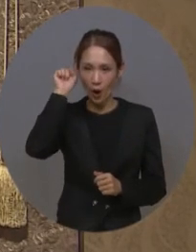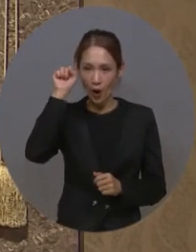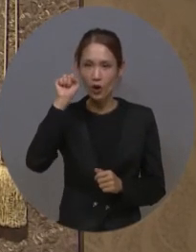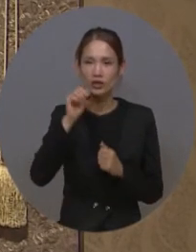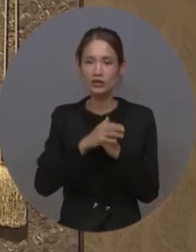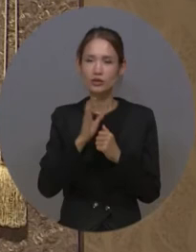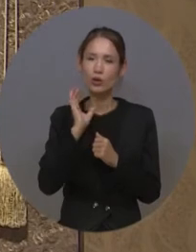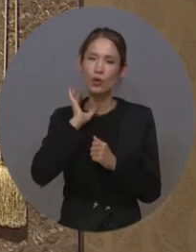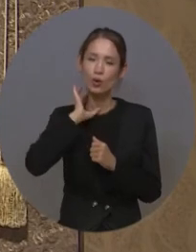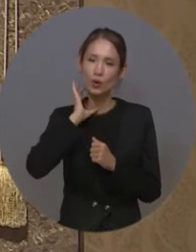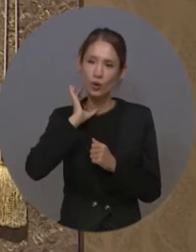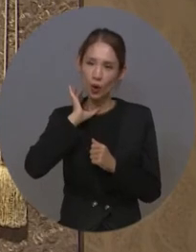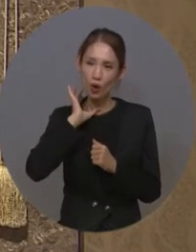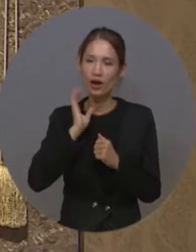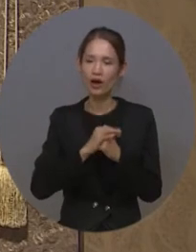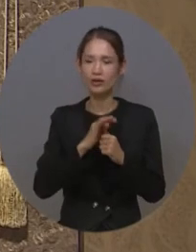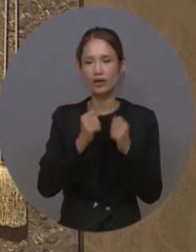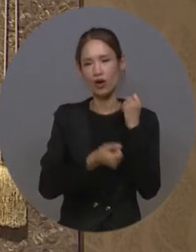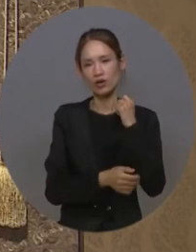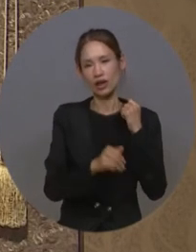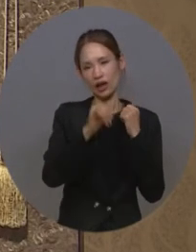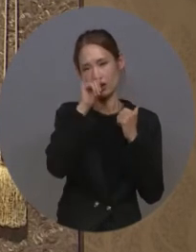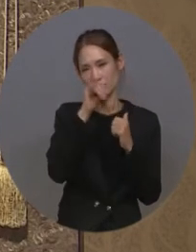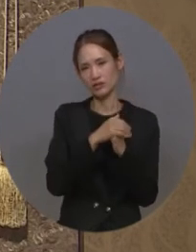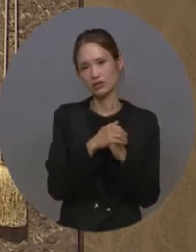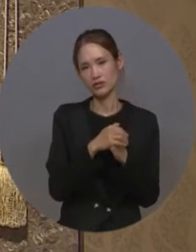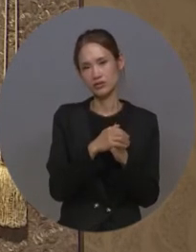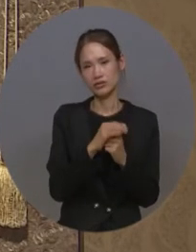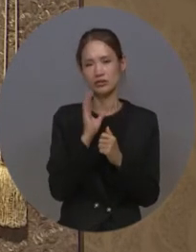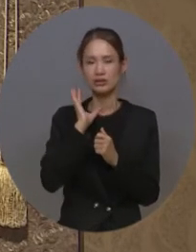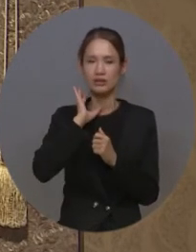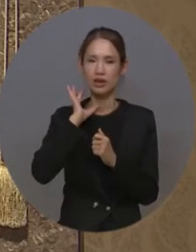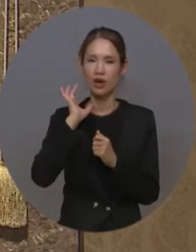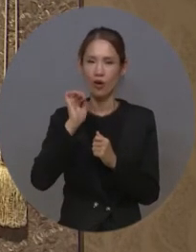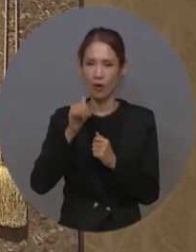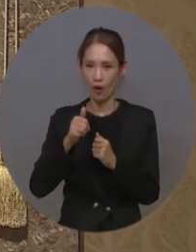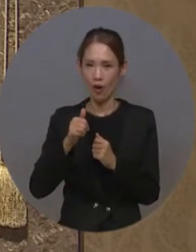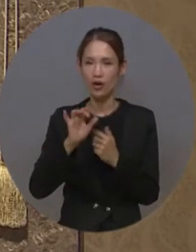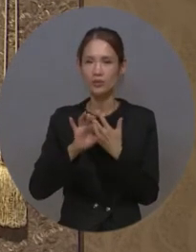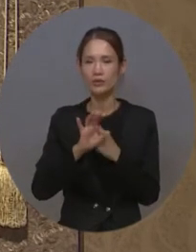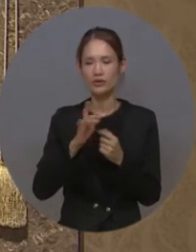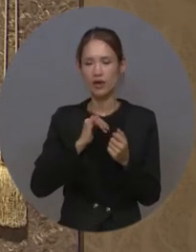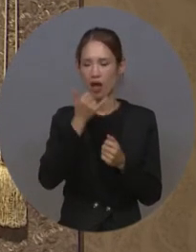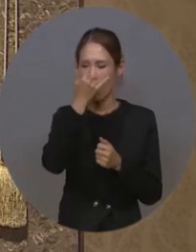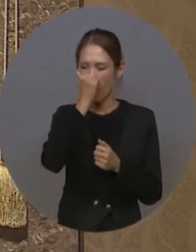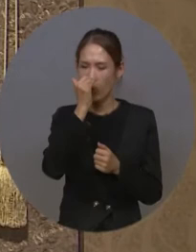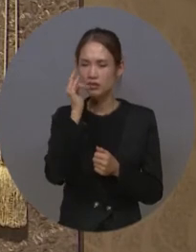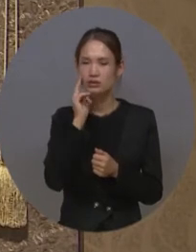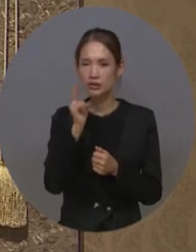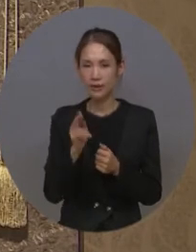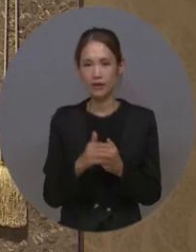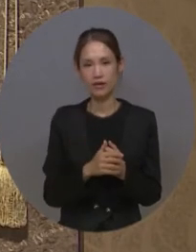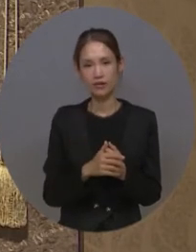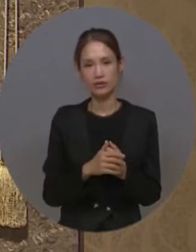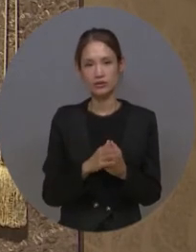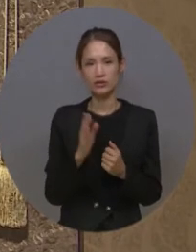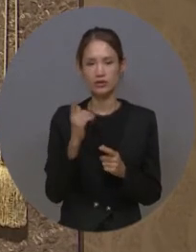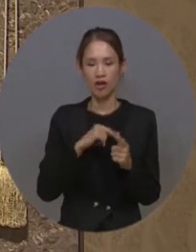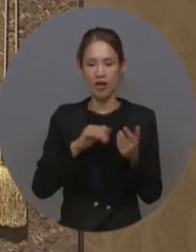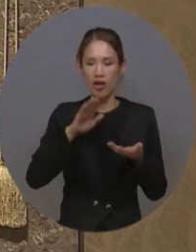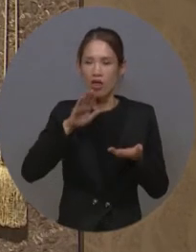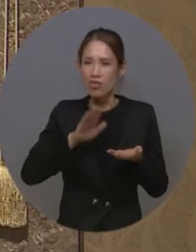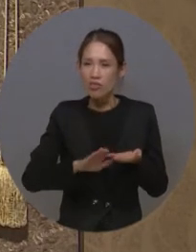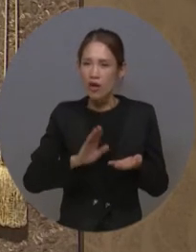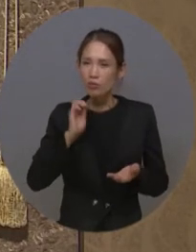기도도 영향을 받죠. 예. 그래서 기도가 꺾이면 코를 더 많이 골고요. 그런다고 또 낮은 베개 쓴다고